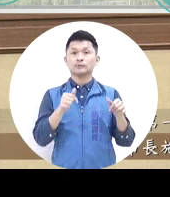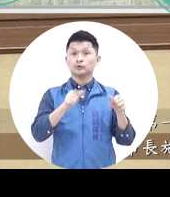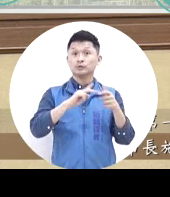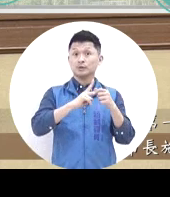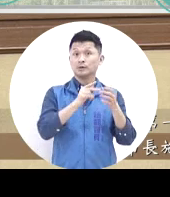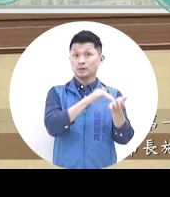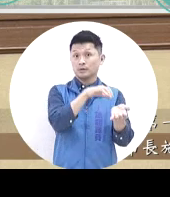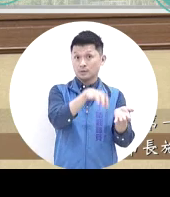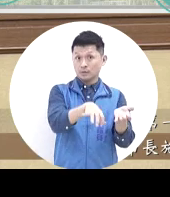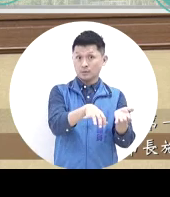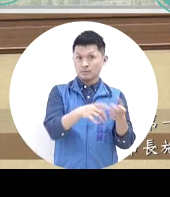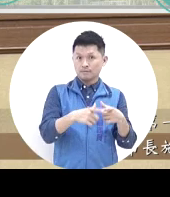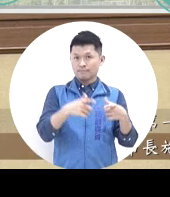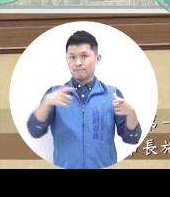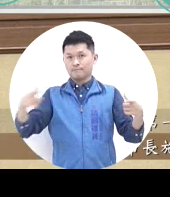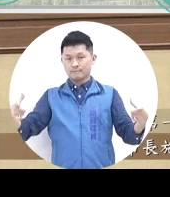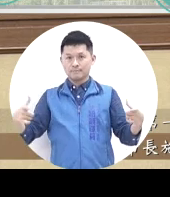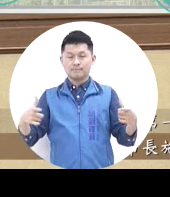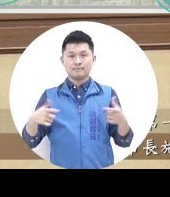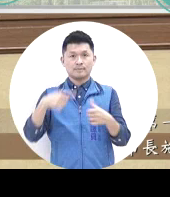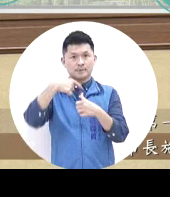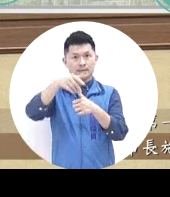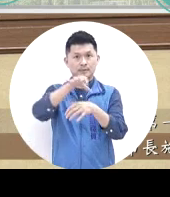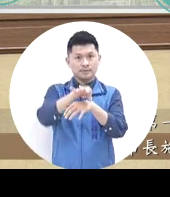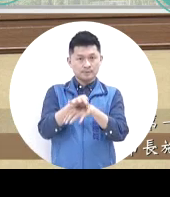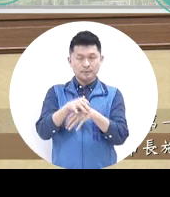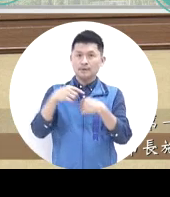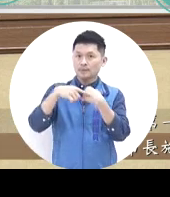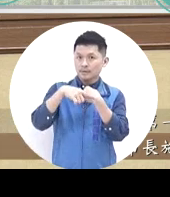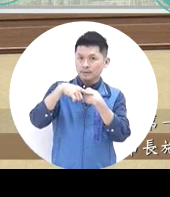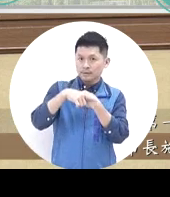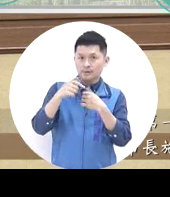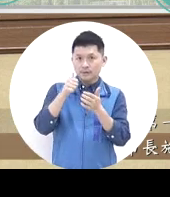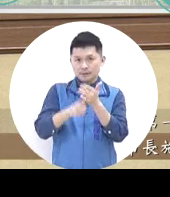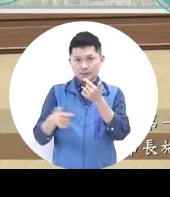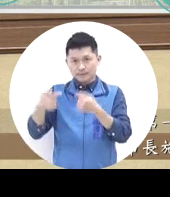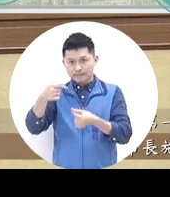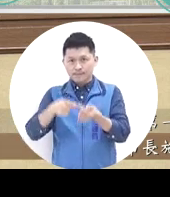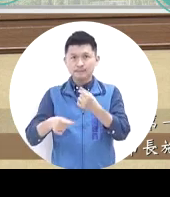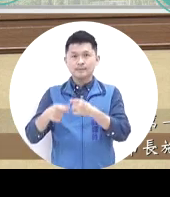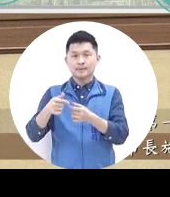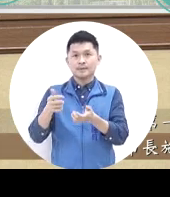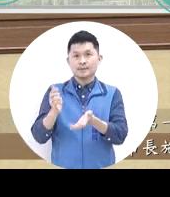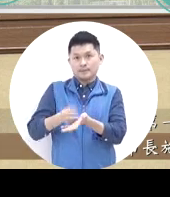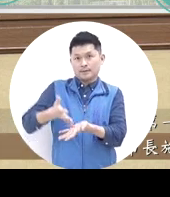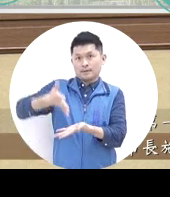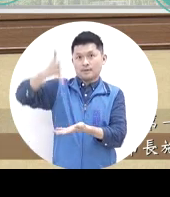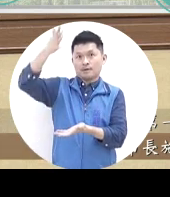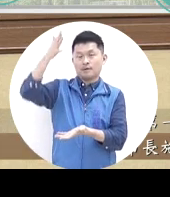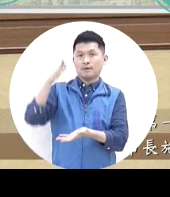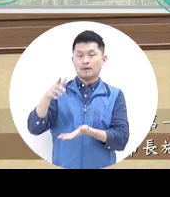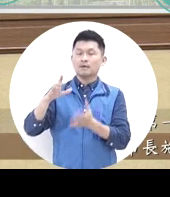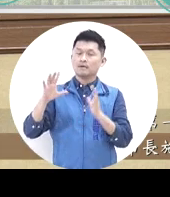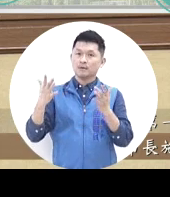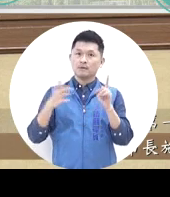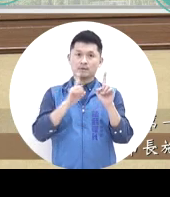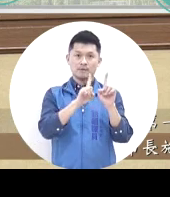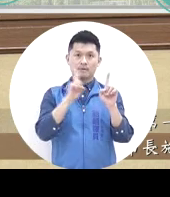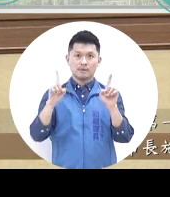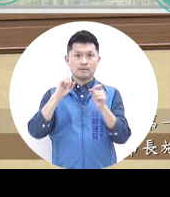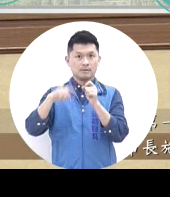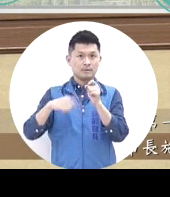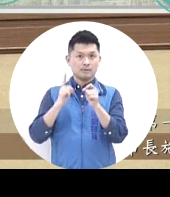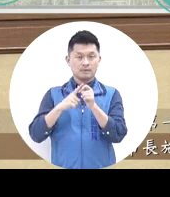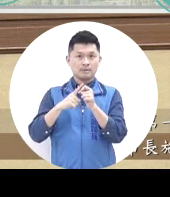扩充新建的教学研究以及生医的科技大楼，那我们预计在111年就可以